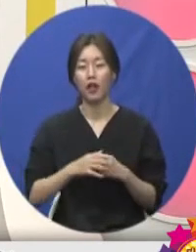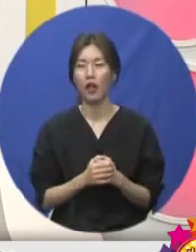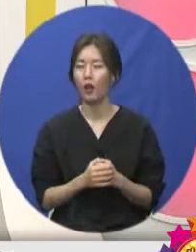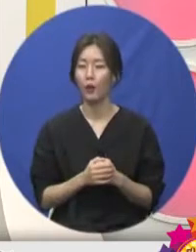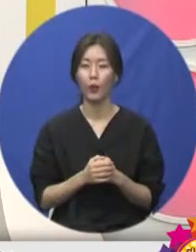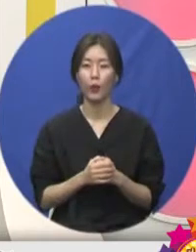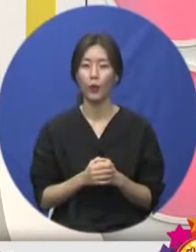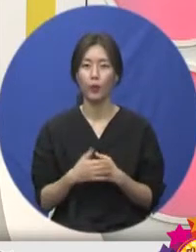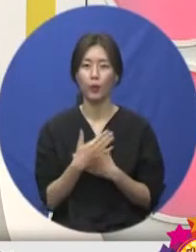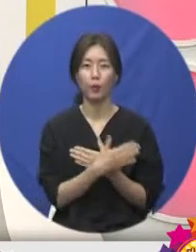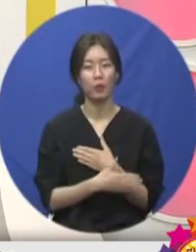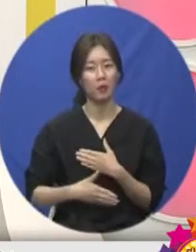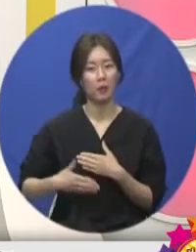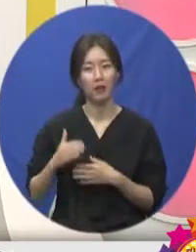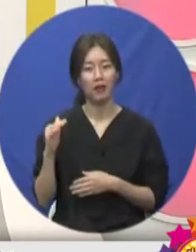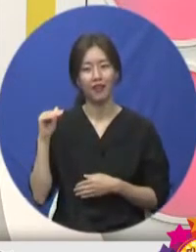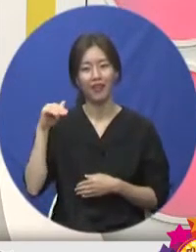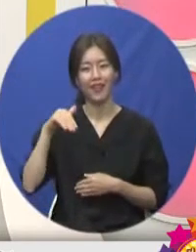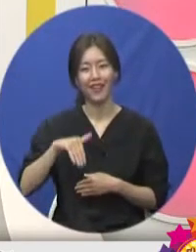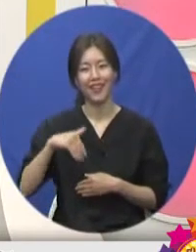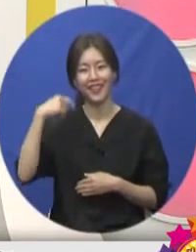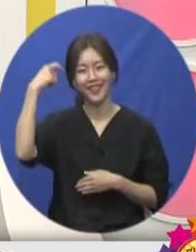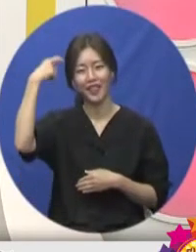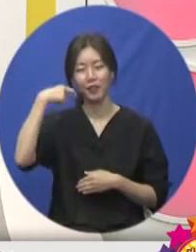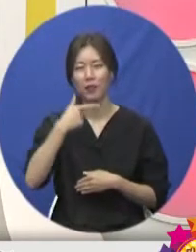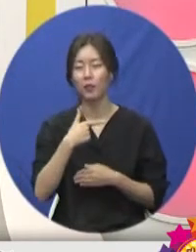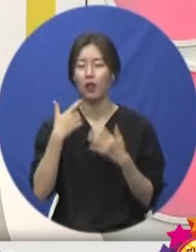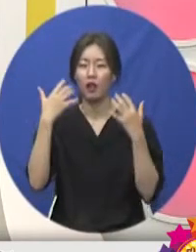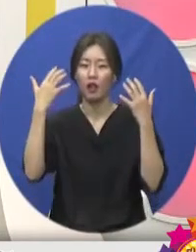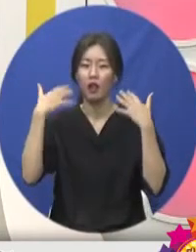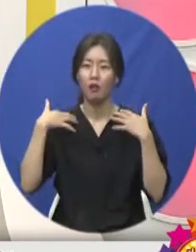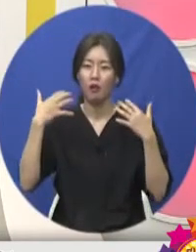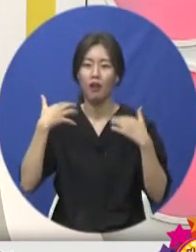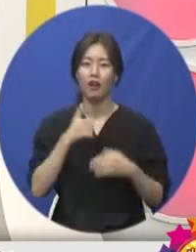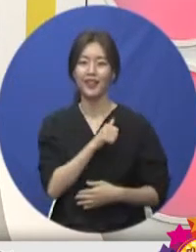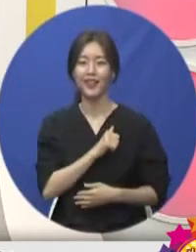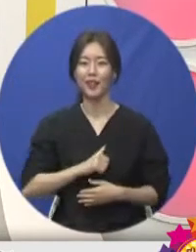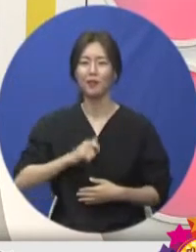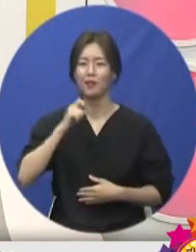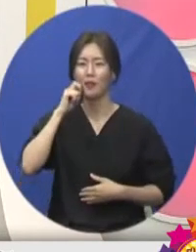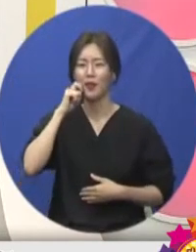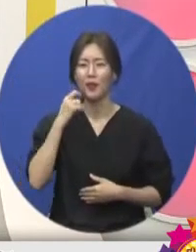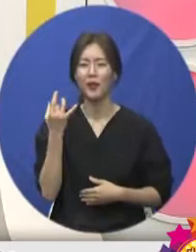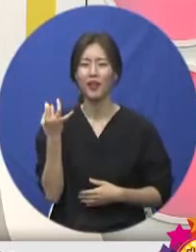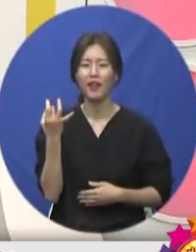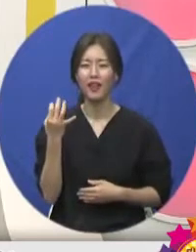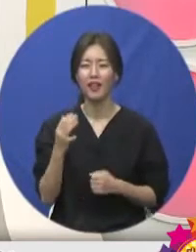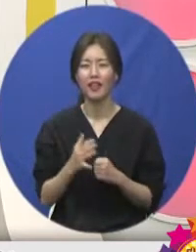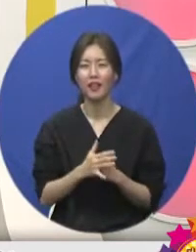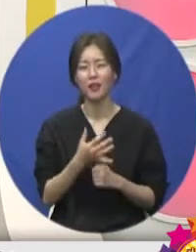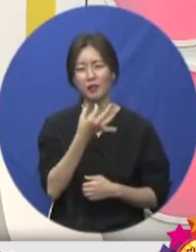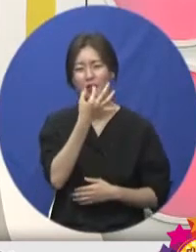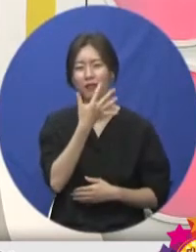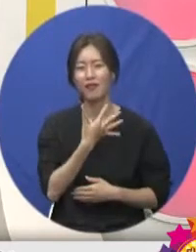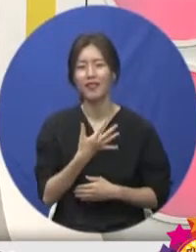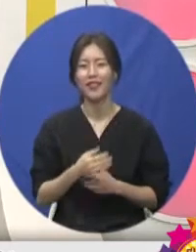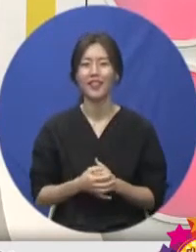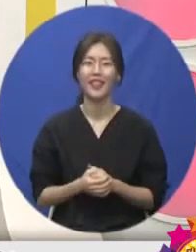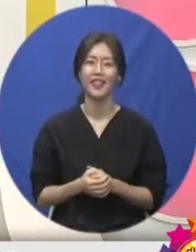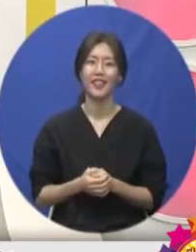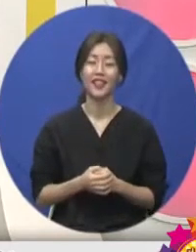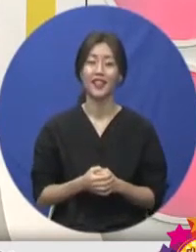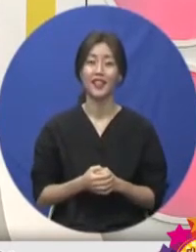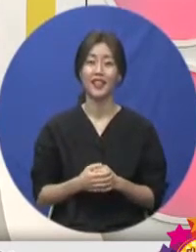내가 체력이 딸려서 그런가. 예. 더위를 되게 못 참아요. 예. 그래갖고 조금 힘들어요. 힘들어도